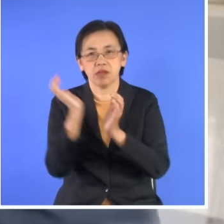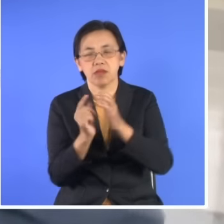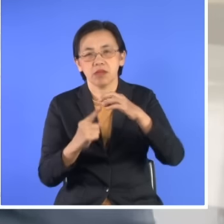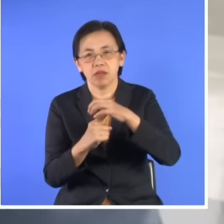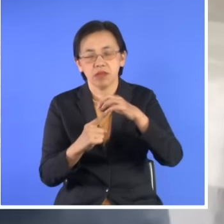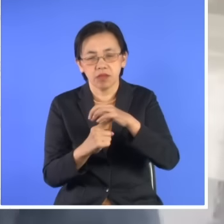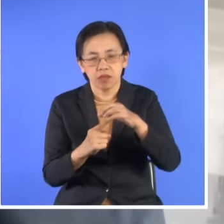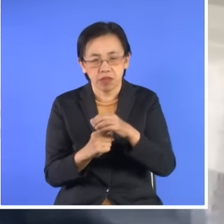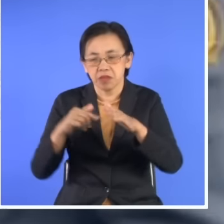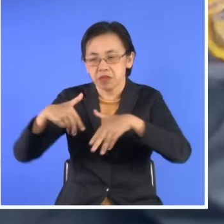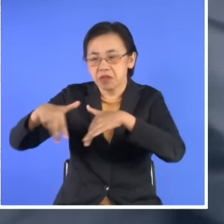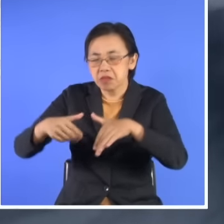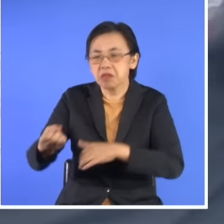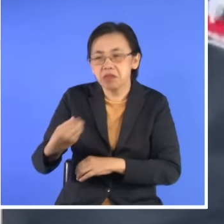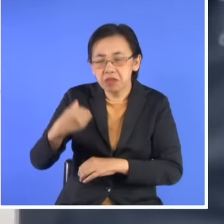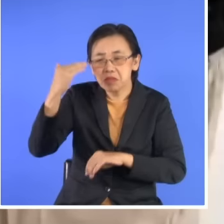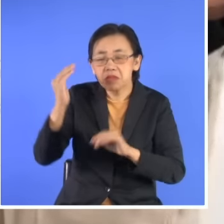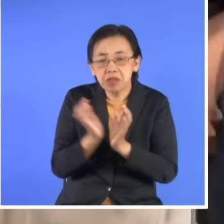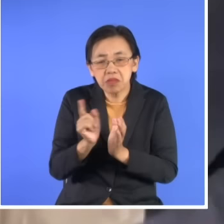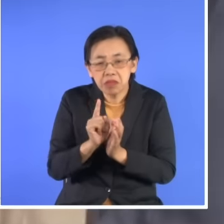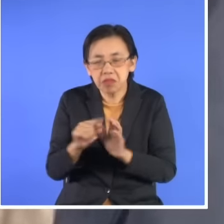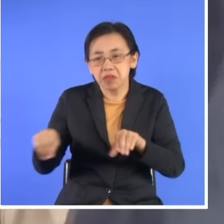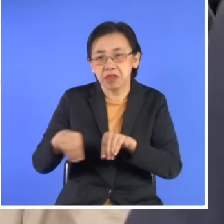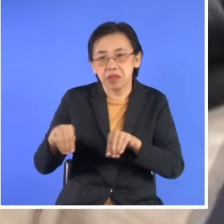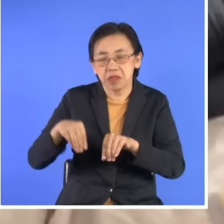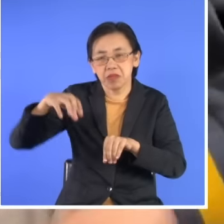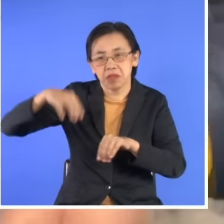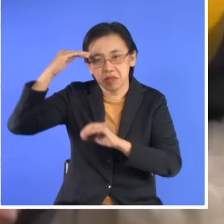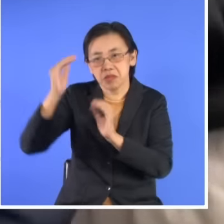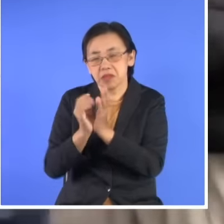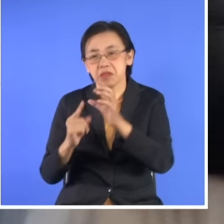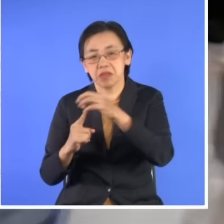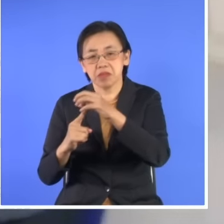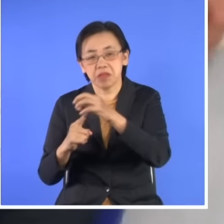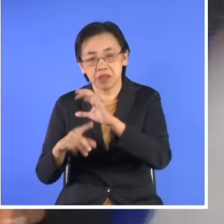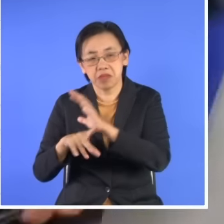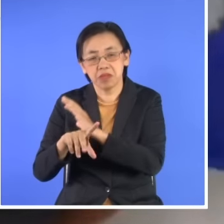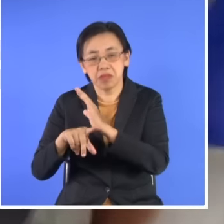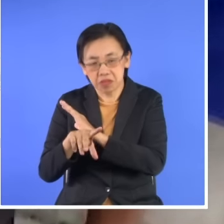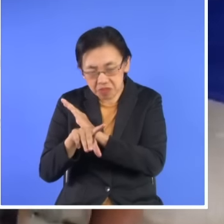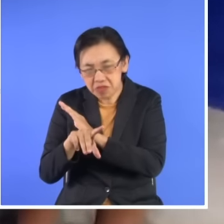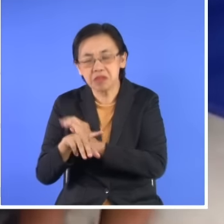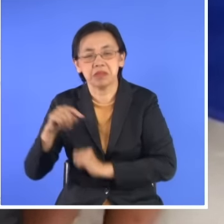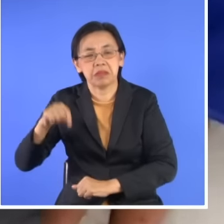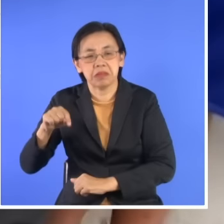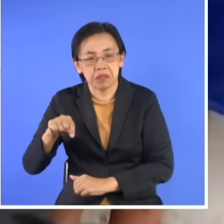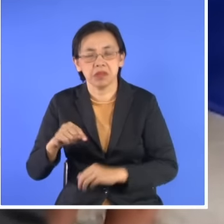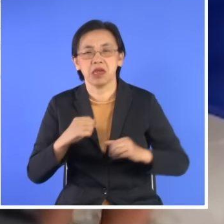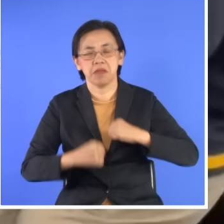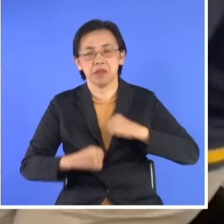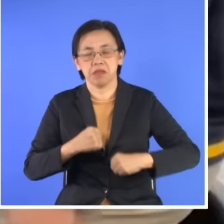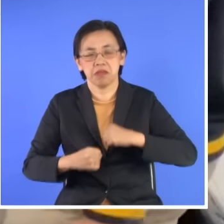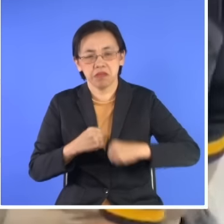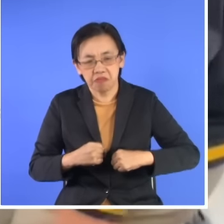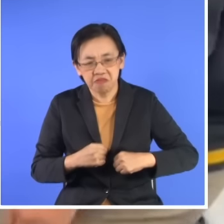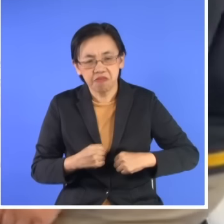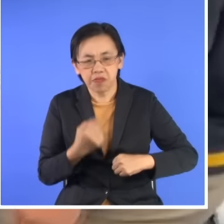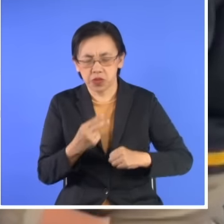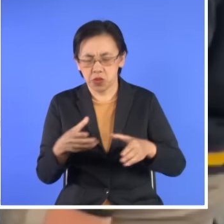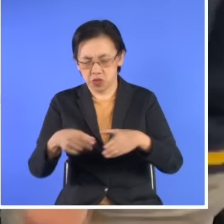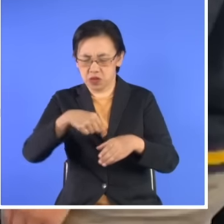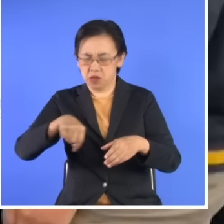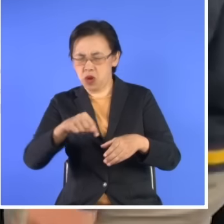พลเมืองดีบอกว่าบริเวณข้างโรงพักเมืองพัทยาเนี่ยสาขาโดงตาลบางละมุงเนี่ยมีเยาวชนมีท่าทางมี